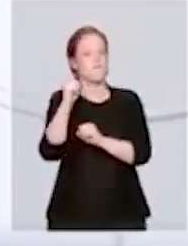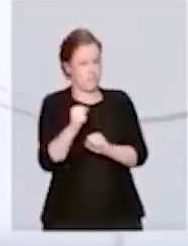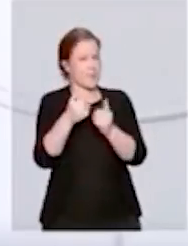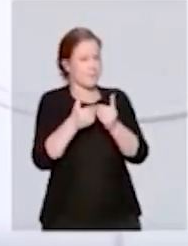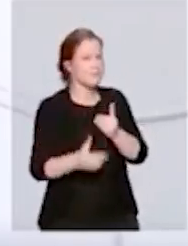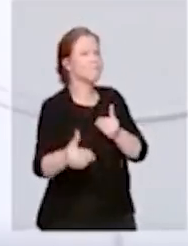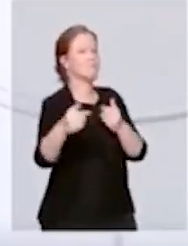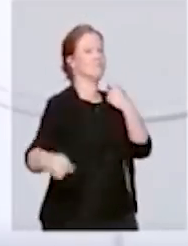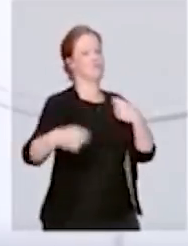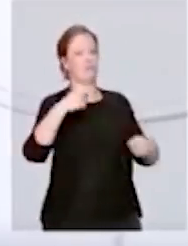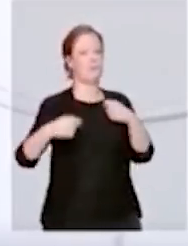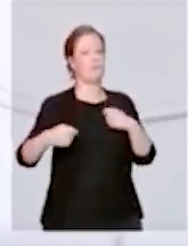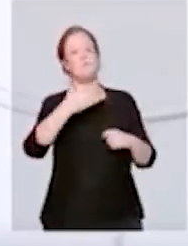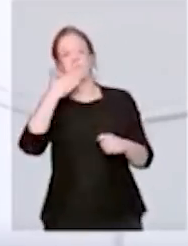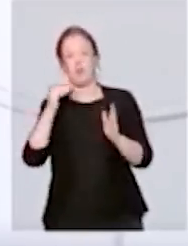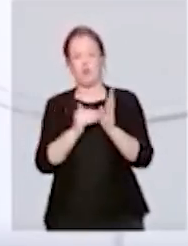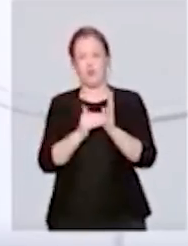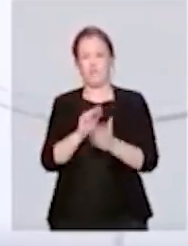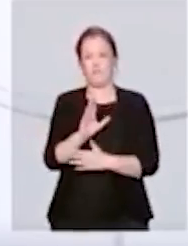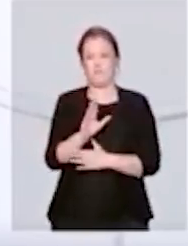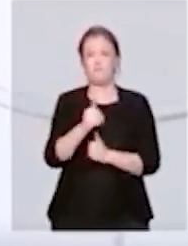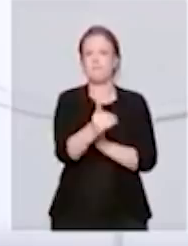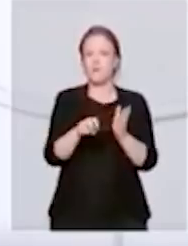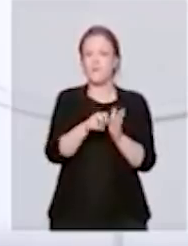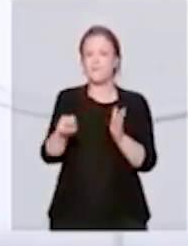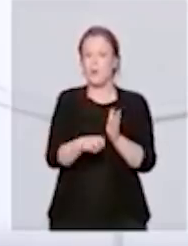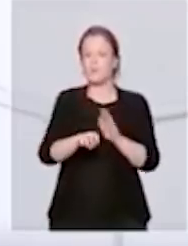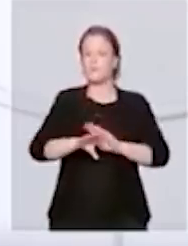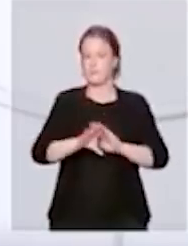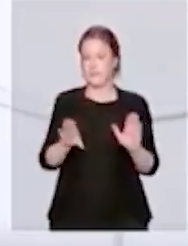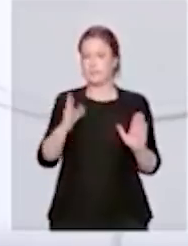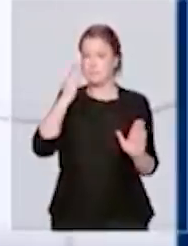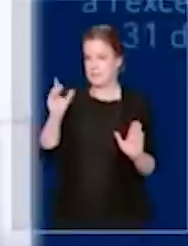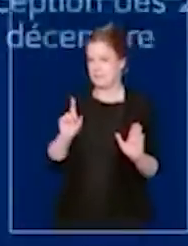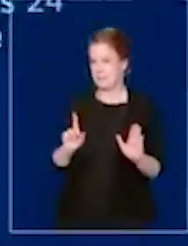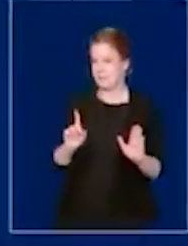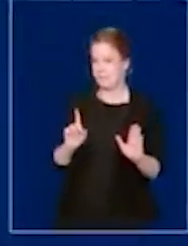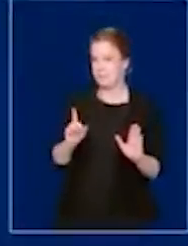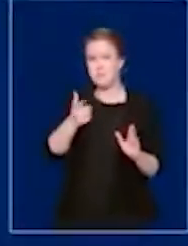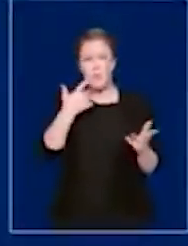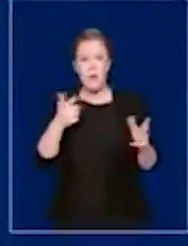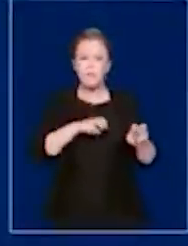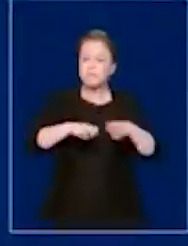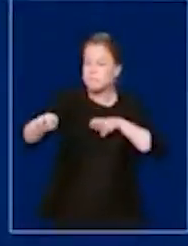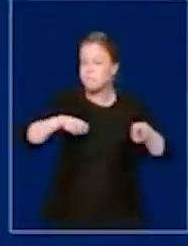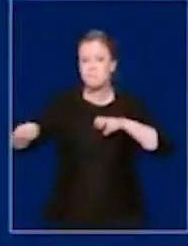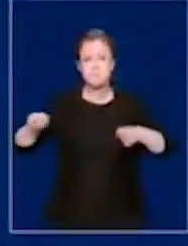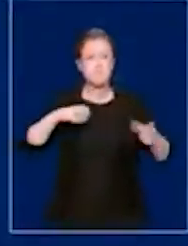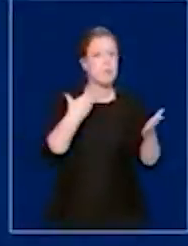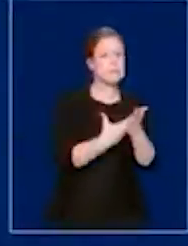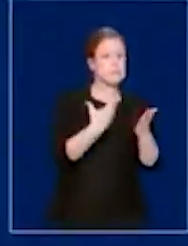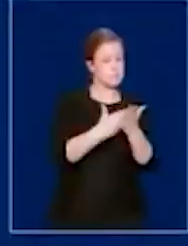alors le confinement pourra être levée nous pourrons donc à nouveau nous déplacer sans autorisation y compris